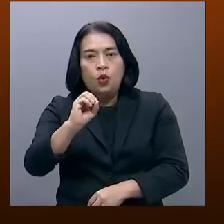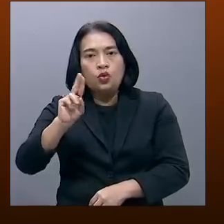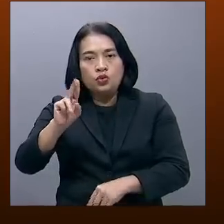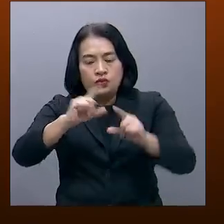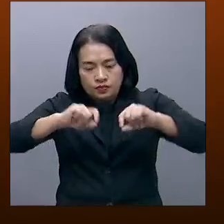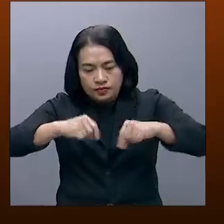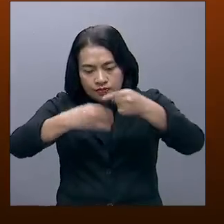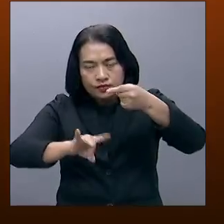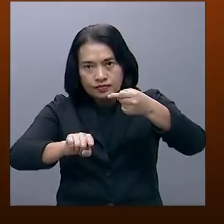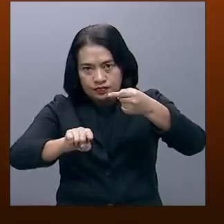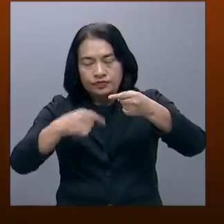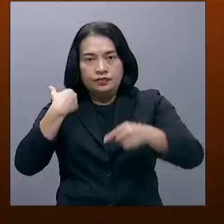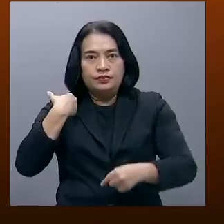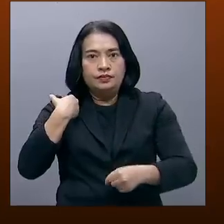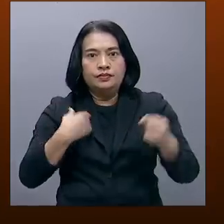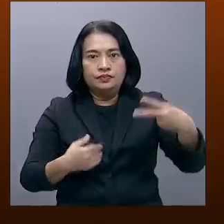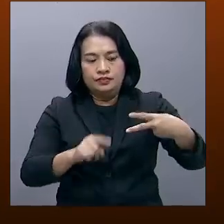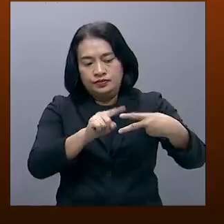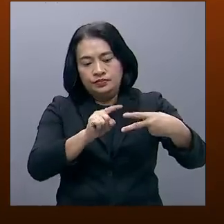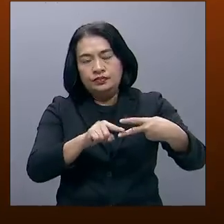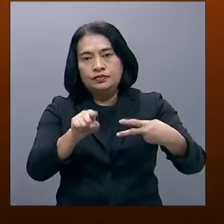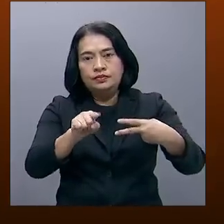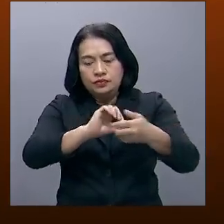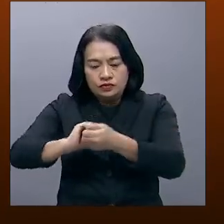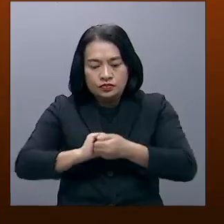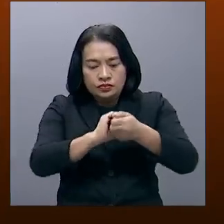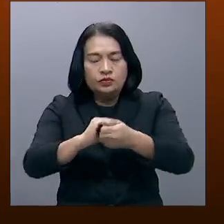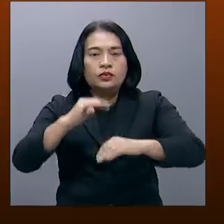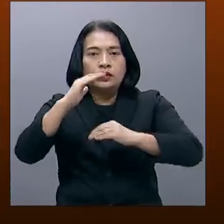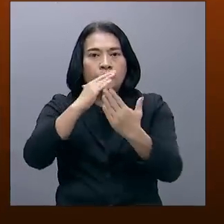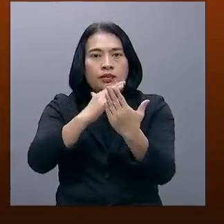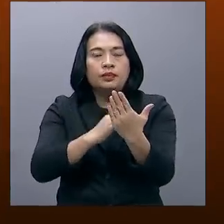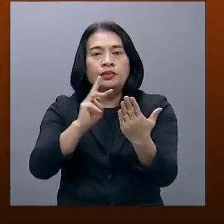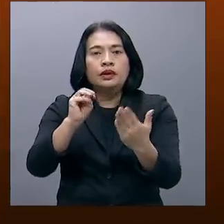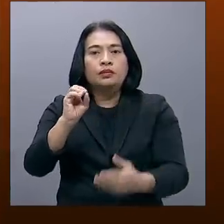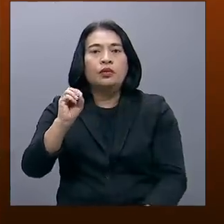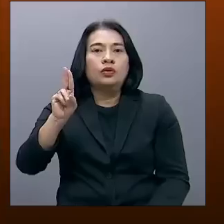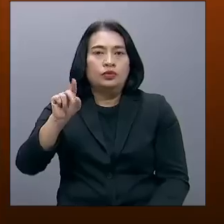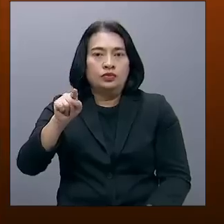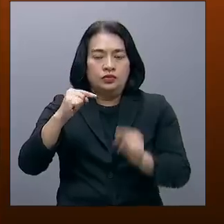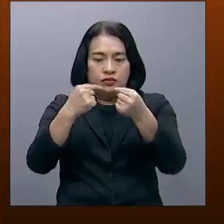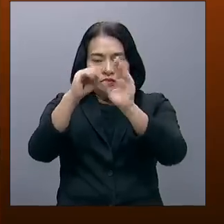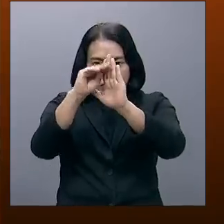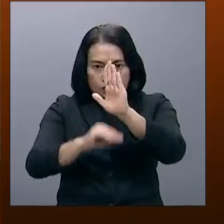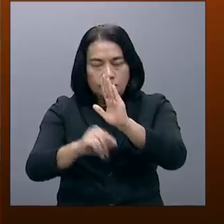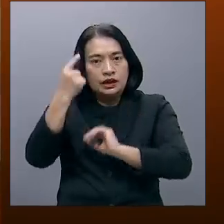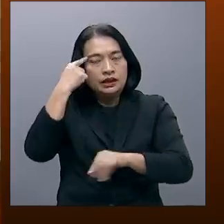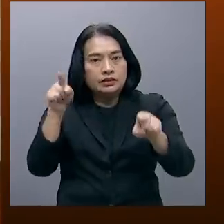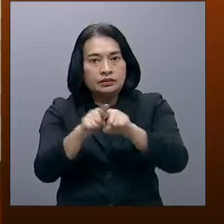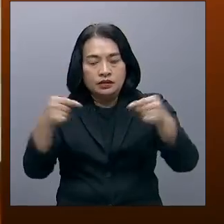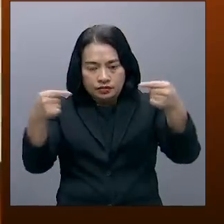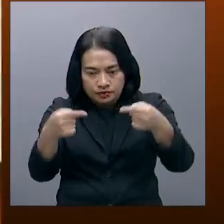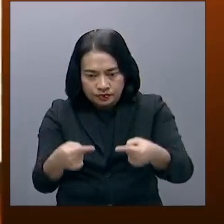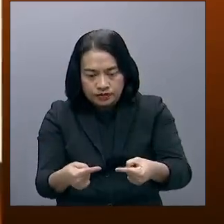พรรคค่ะมี2ส่วนส่วนแรกคือวาระร่วมของทุกพรรคที่กำหนดใน MOU เป็นวาระนโยบายของทุกพรรคที่เห็นตรงกันค่ะ